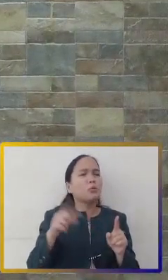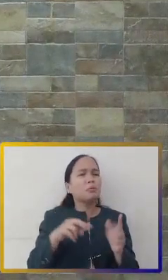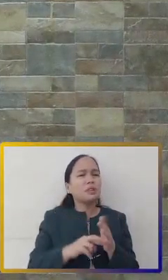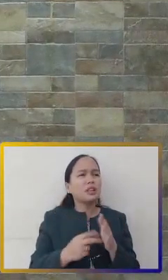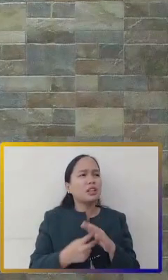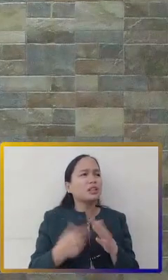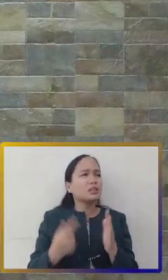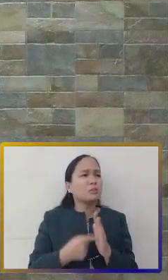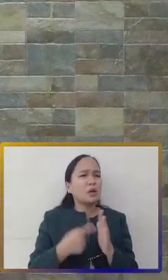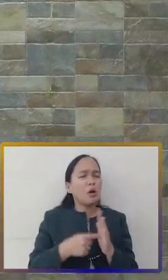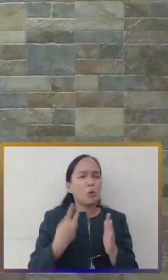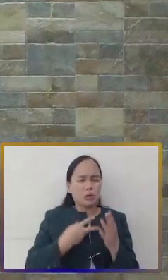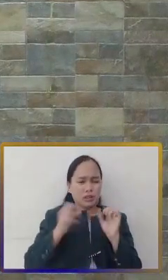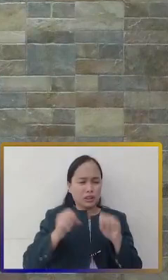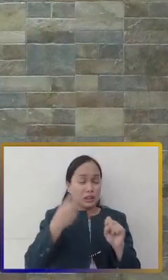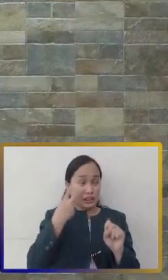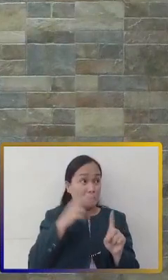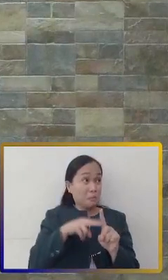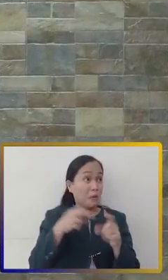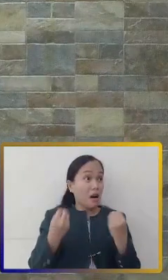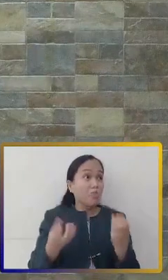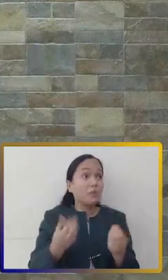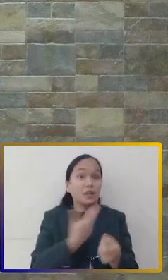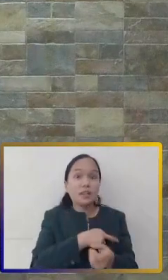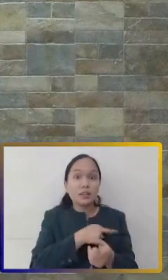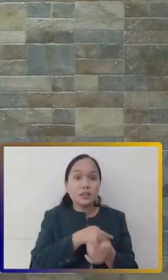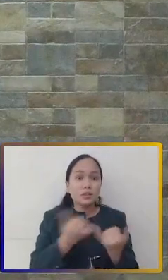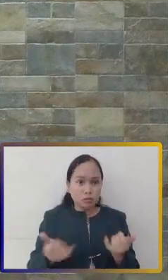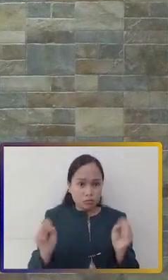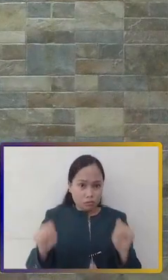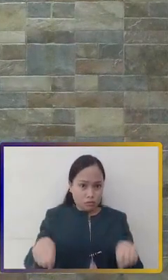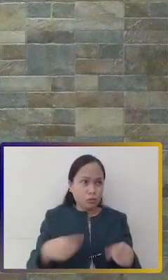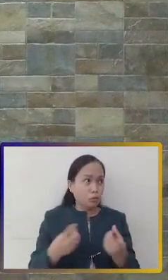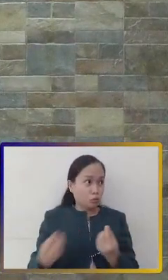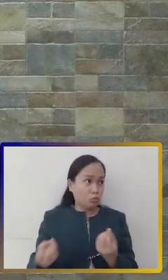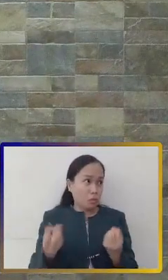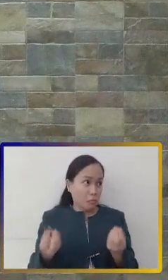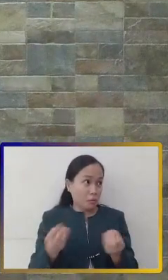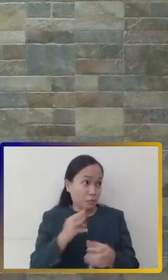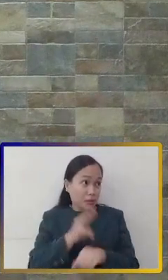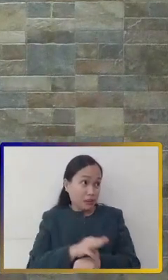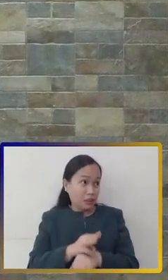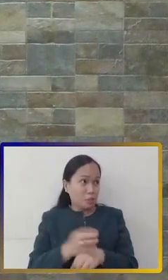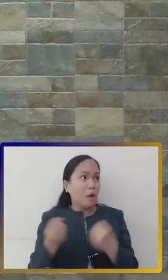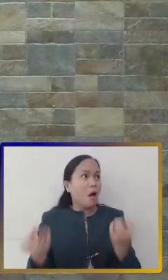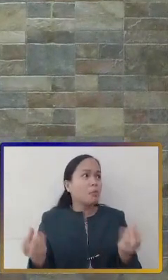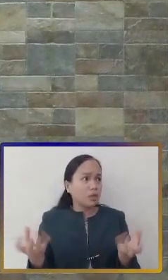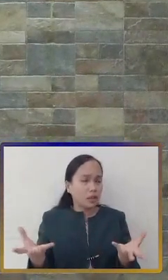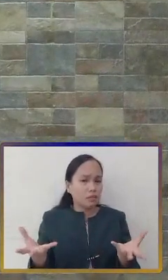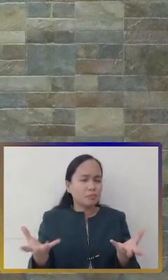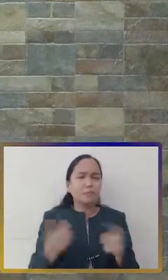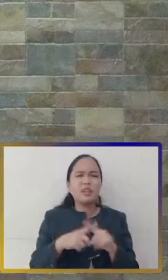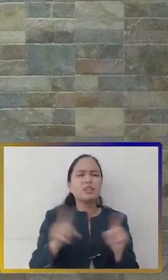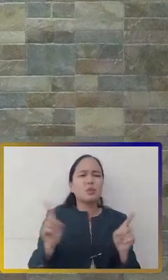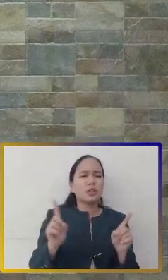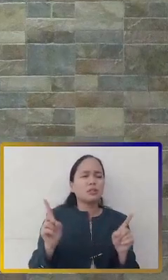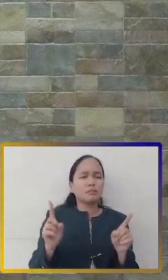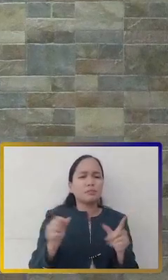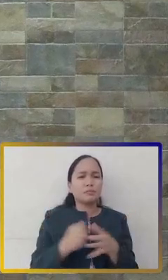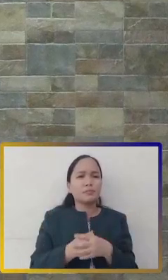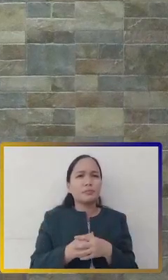even the other religious groups, sabi ko nga sa inyo, nagagawa po nila yan eh. Nakakapag-perform sila ng ministries. Pero mga